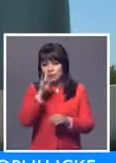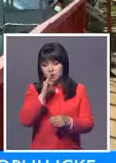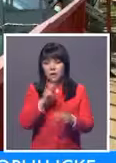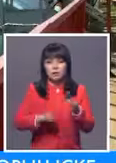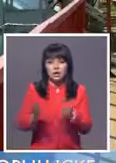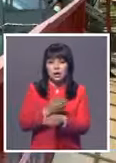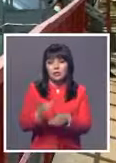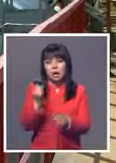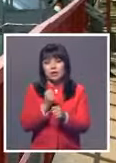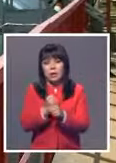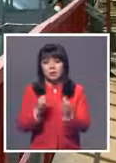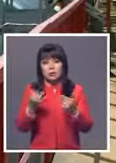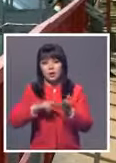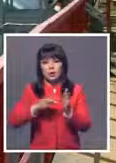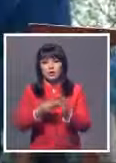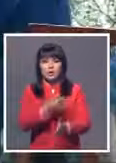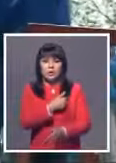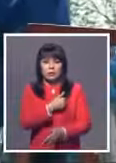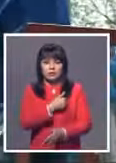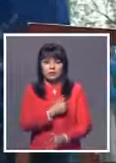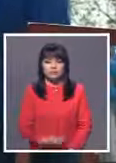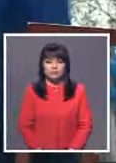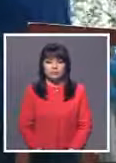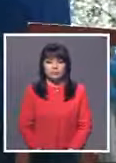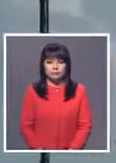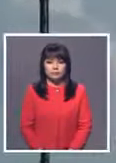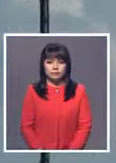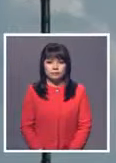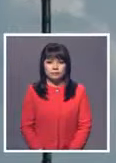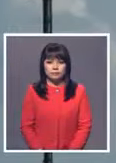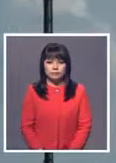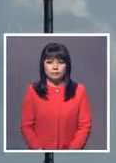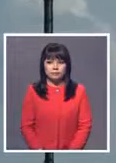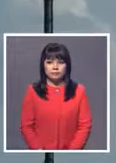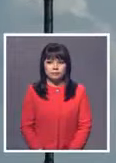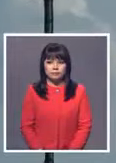айыру фракциясын шығаруды жоспарлап отыр. Әлияшым Замиру Байдаев, Қазақстан ұлттық арнасы.